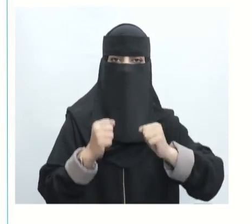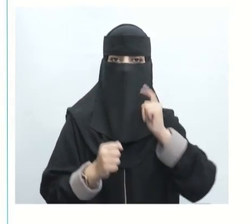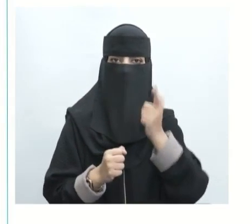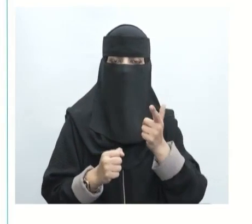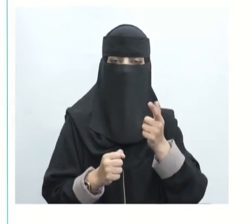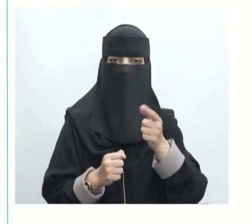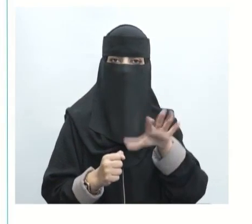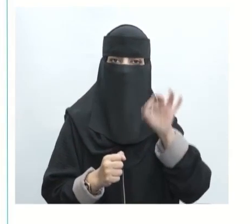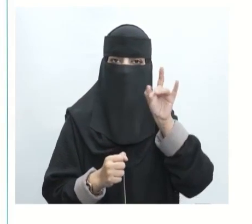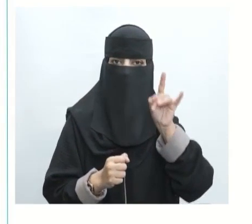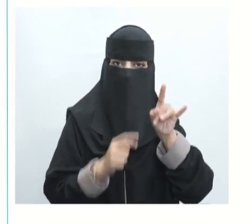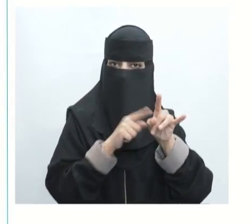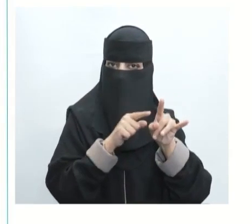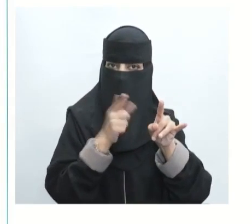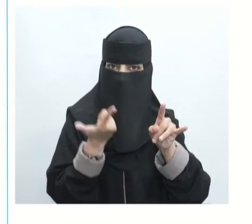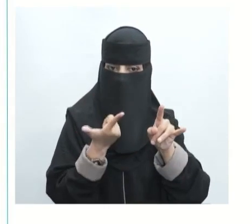إجاباتكم.